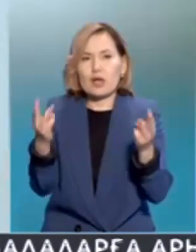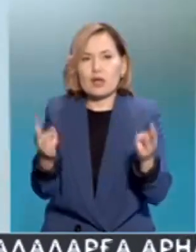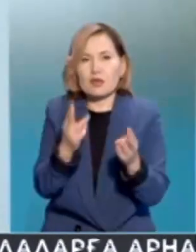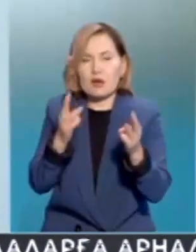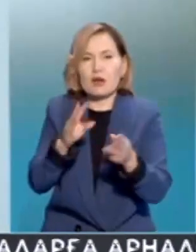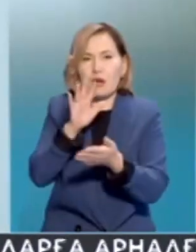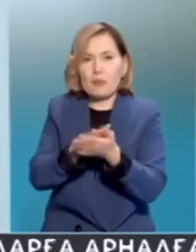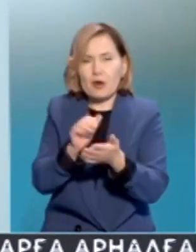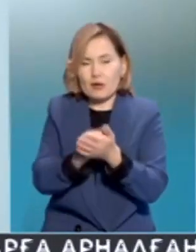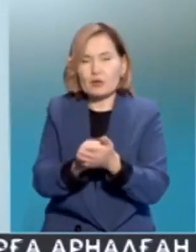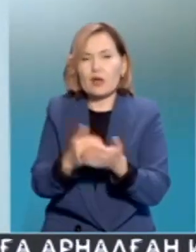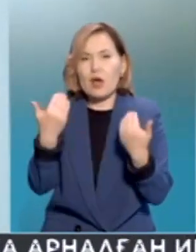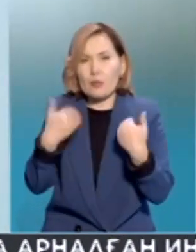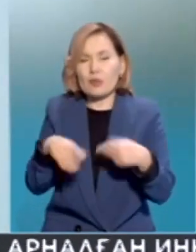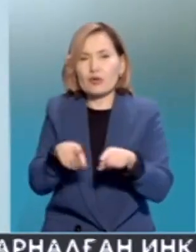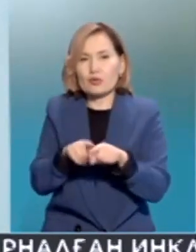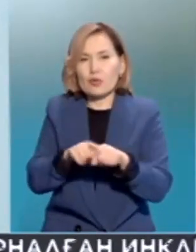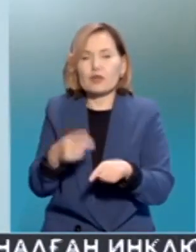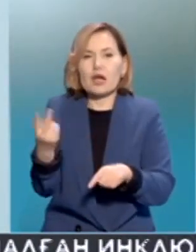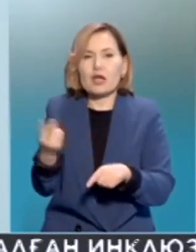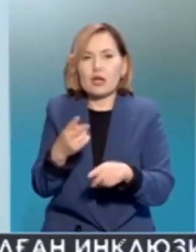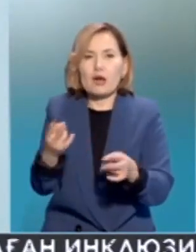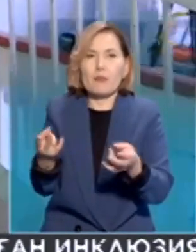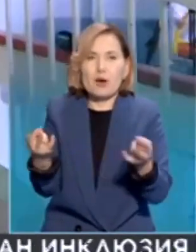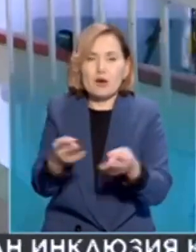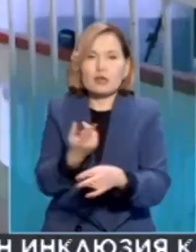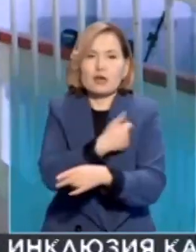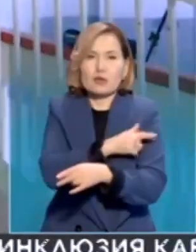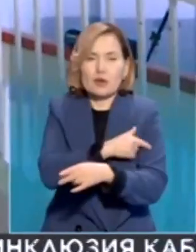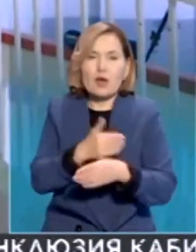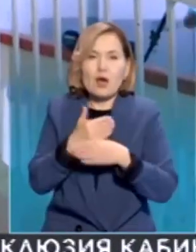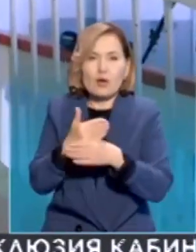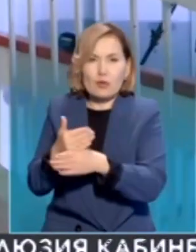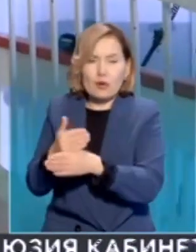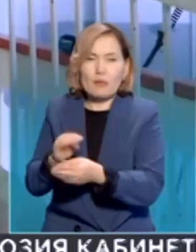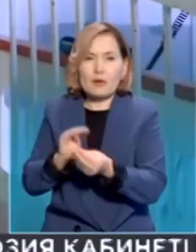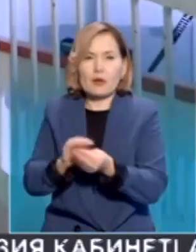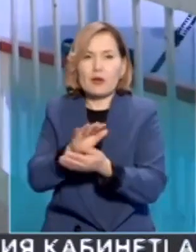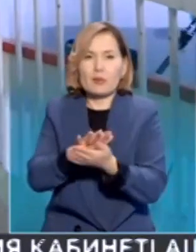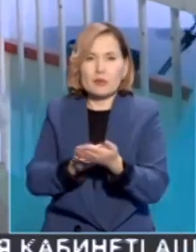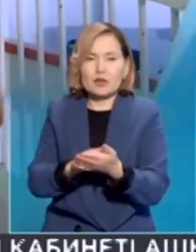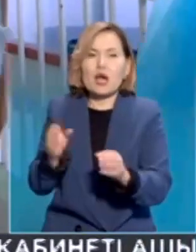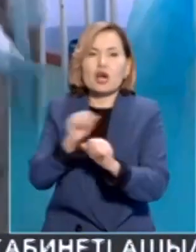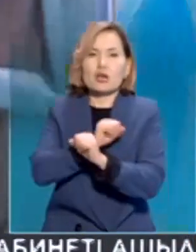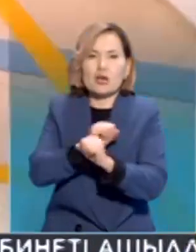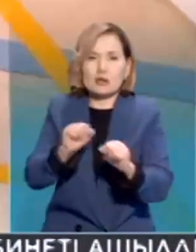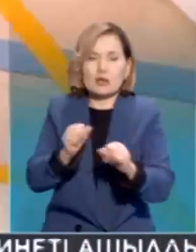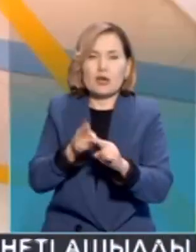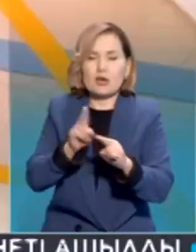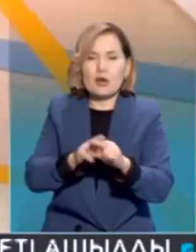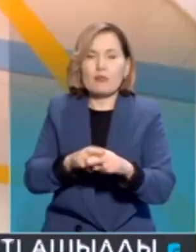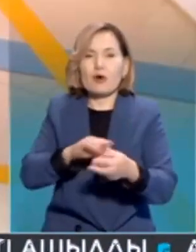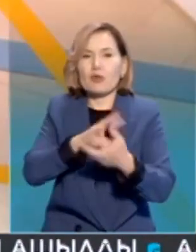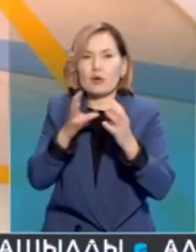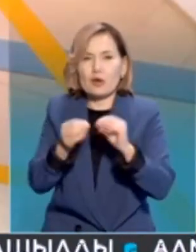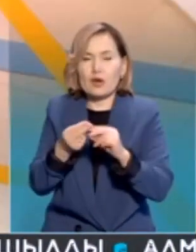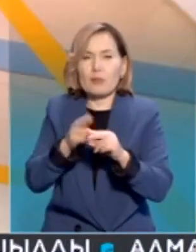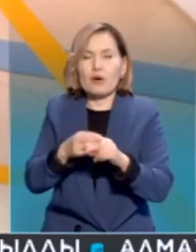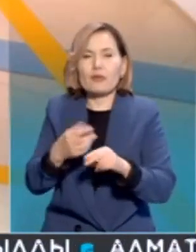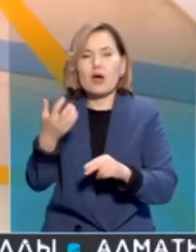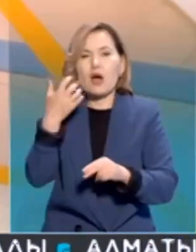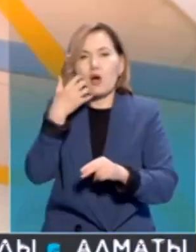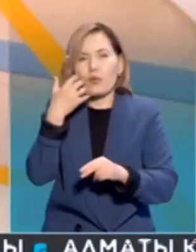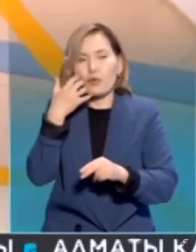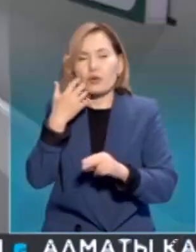күйік шалған пациент те жатыр. Екеуіне де қажетті медициналық көмек көрсетілуде дейді дәрігерлер. Ал жарылыстың салдарынан түсік тастап